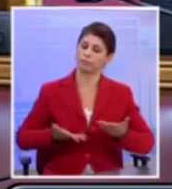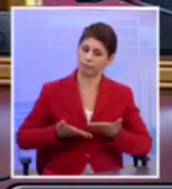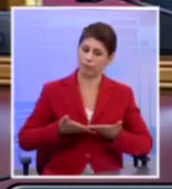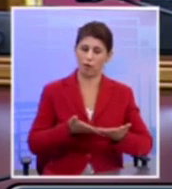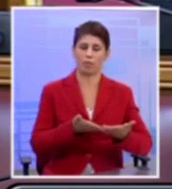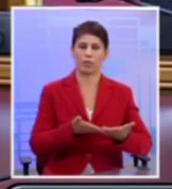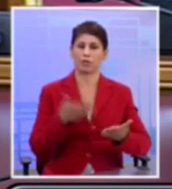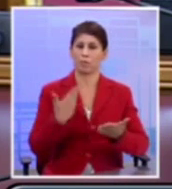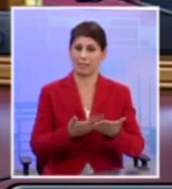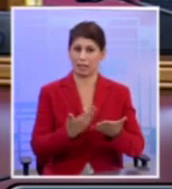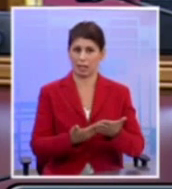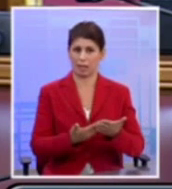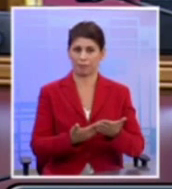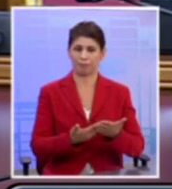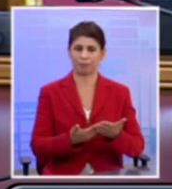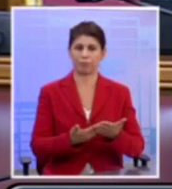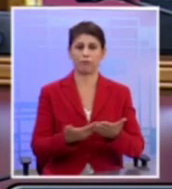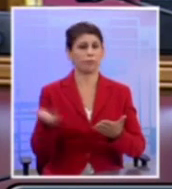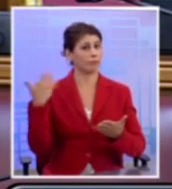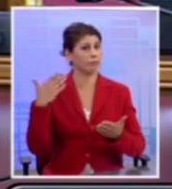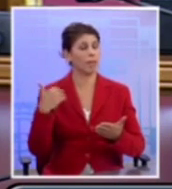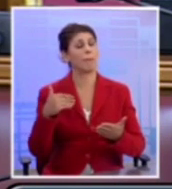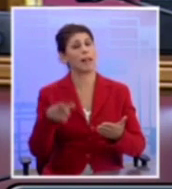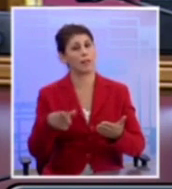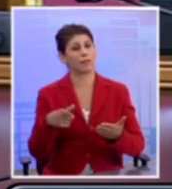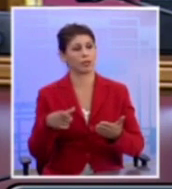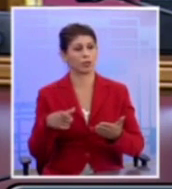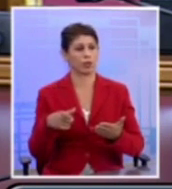συνδράμουν με στοιχεία τα οποία άλλοτε μπορεί να μην ήταν